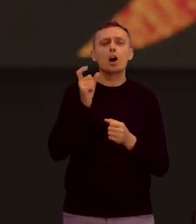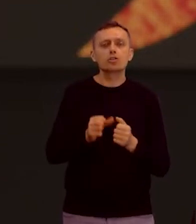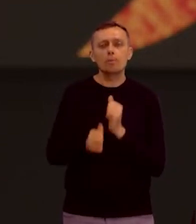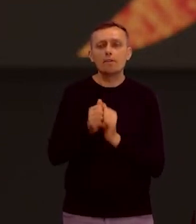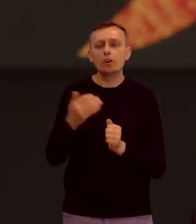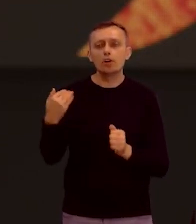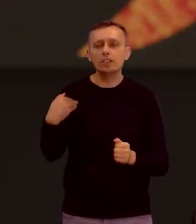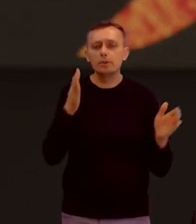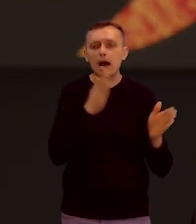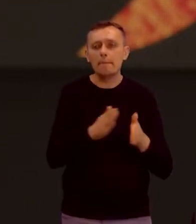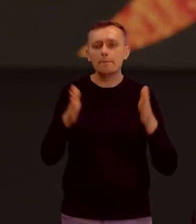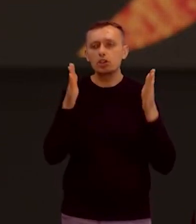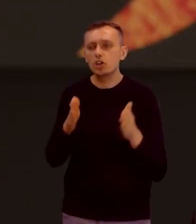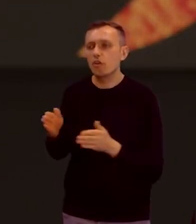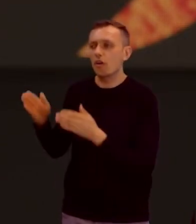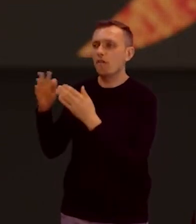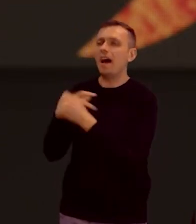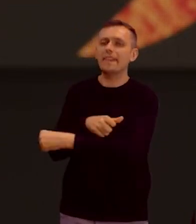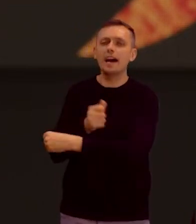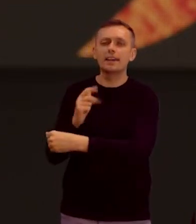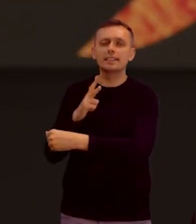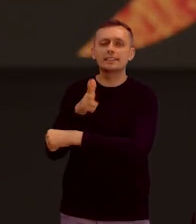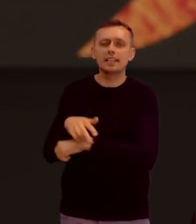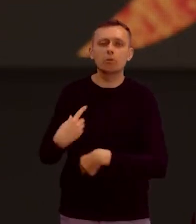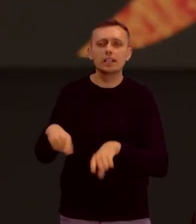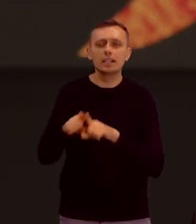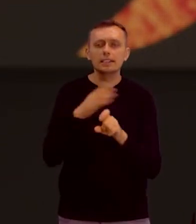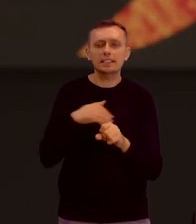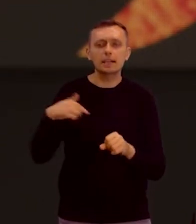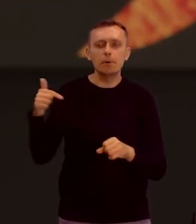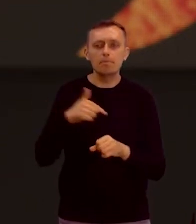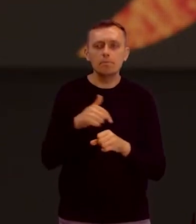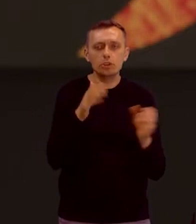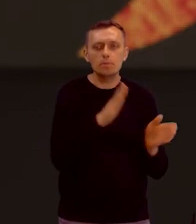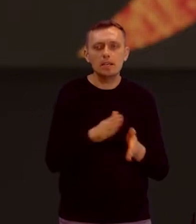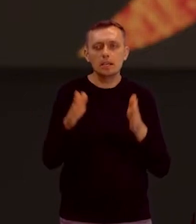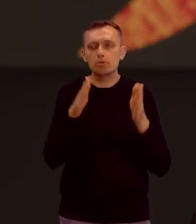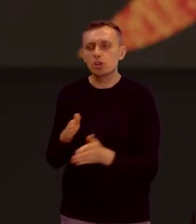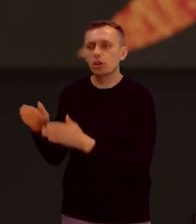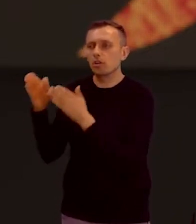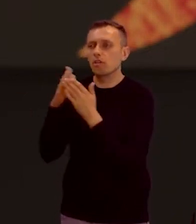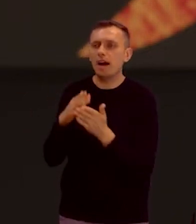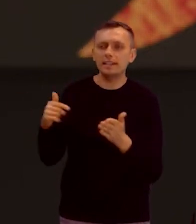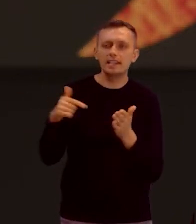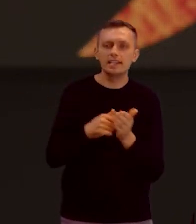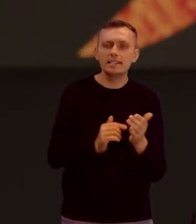A na tę decyzję wpływa i wiek, i stan zdrowia, ale motywacja jest bardzo ważna.